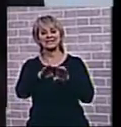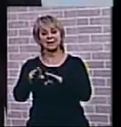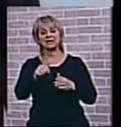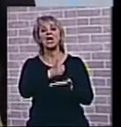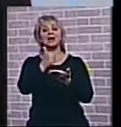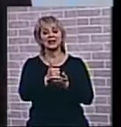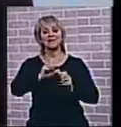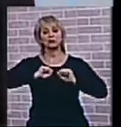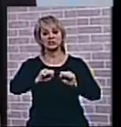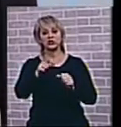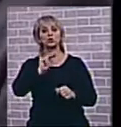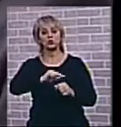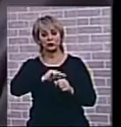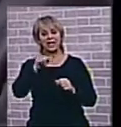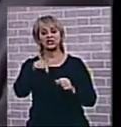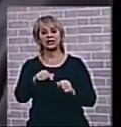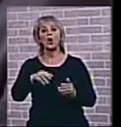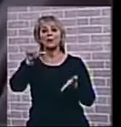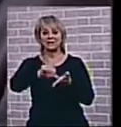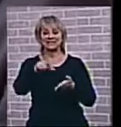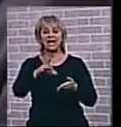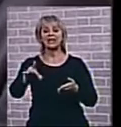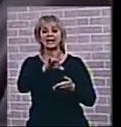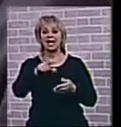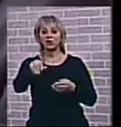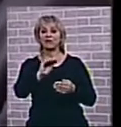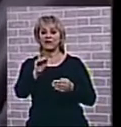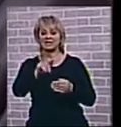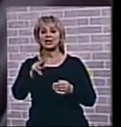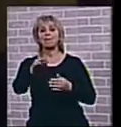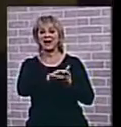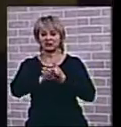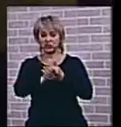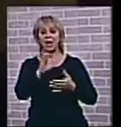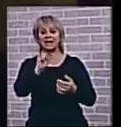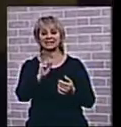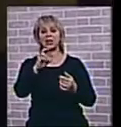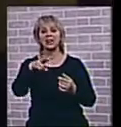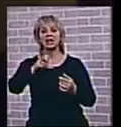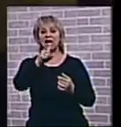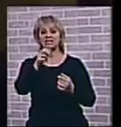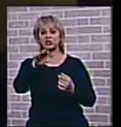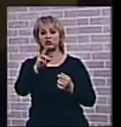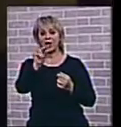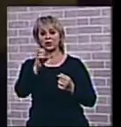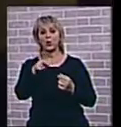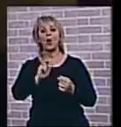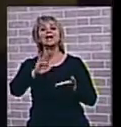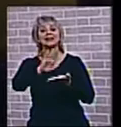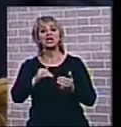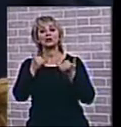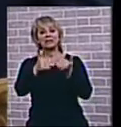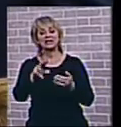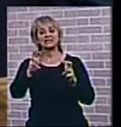степени главному защитнику трудящихся, представителю региональной федерации профсоюзов Александру Лазыченко. Дальше